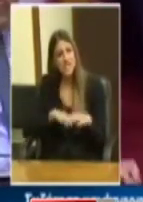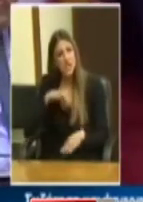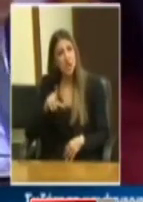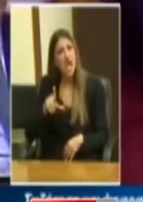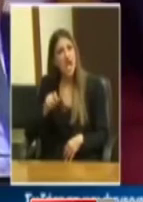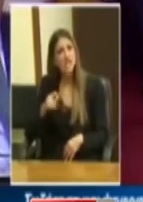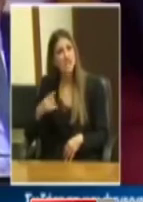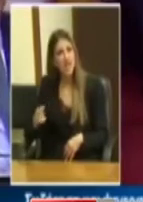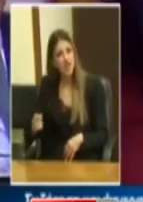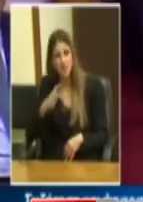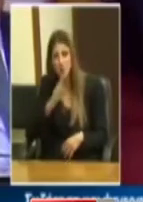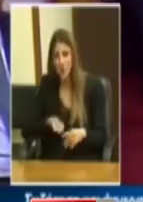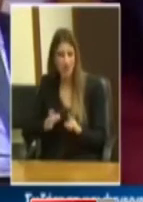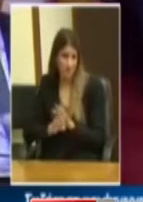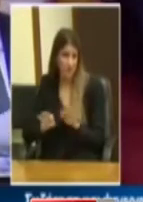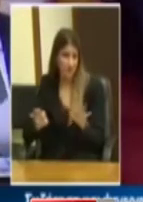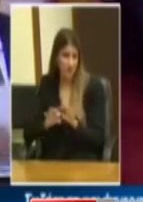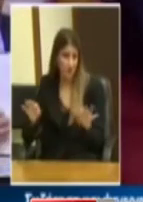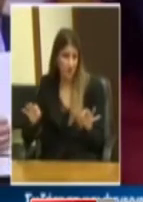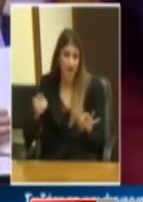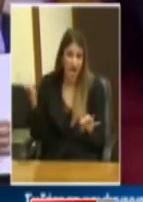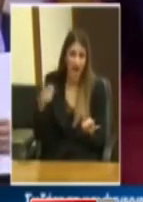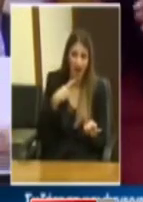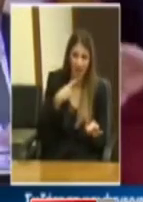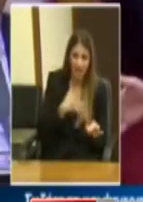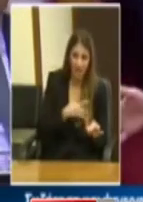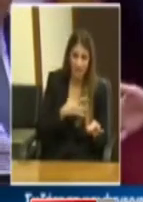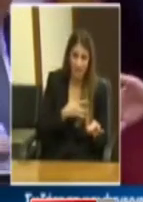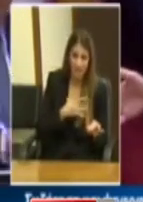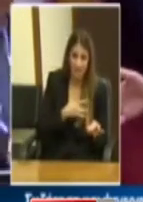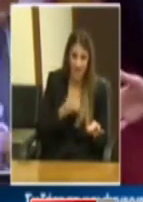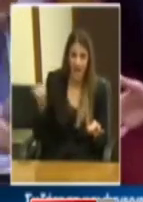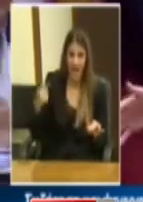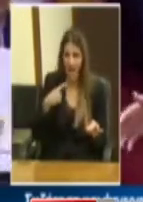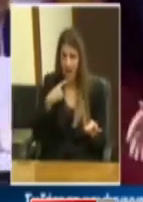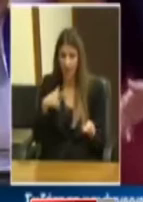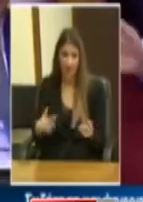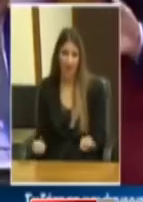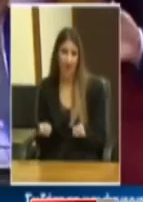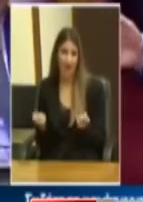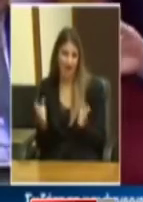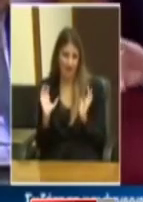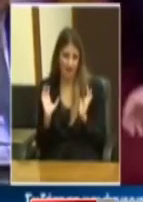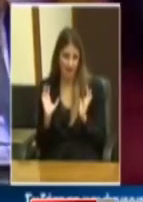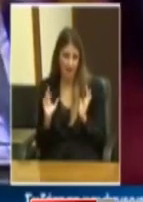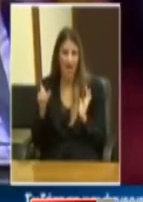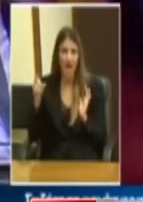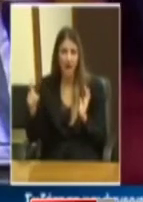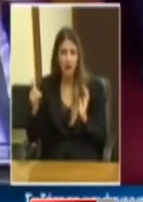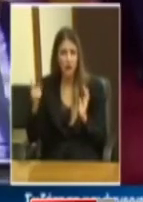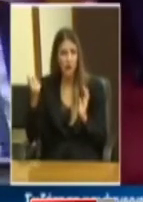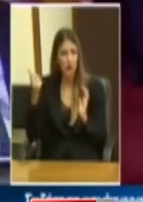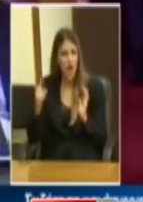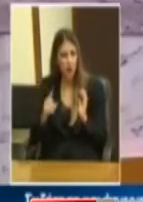είμαι βέβαιος ότι άλλα λέει η ψυχή του και άλλα θα αναγκαστεί να κάνει. Και το δικαιολογώ. Όλοι έχουμε